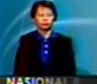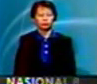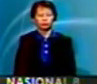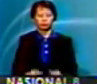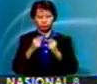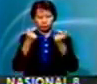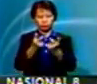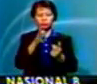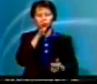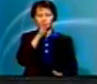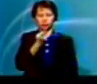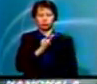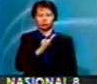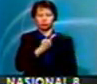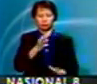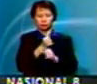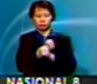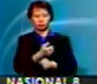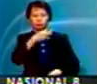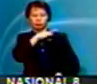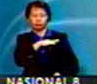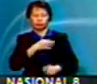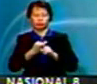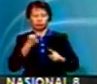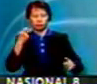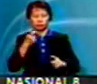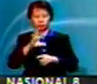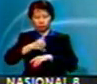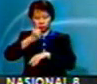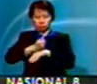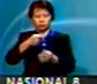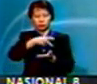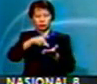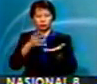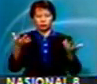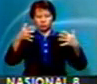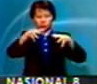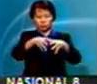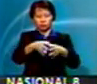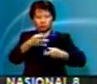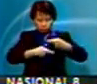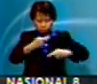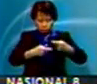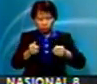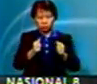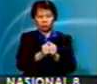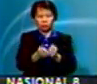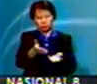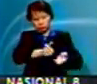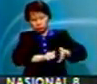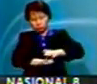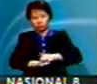Golongan ibu tunggal antara yang mendapat manfaat daripada penubuhan pusat pengumpulan, pemprosesan dan